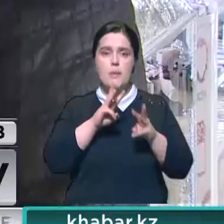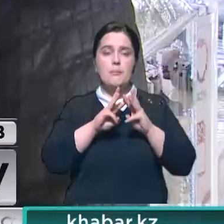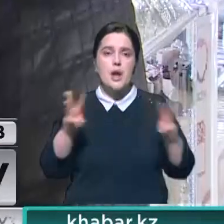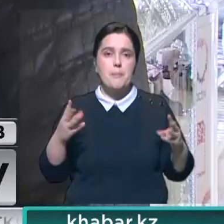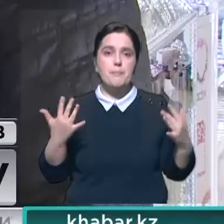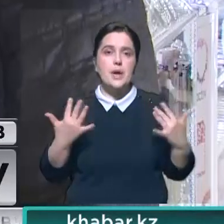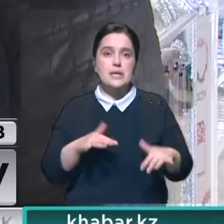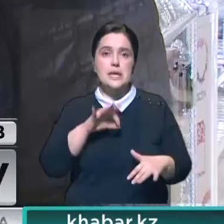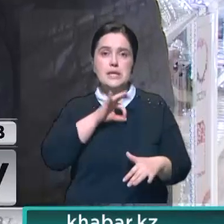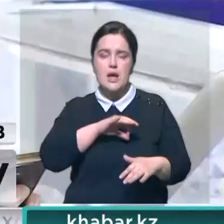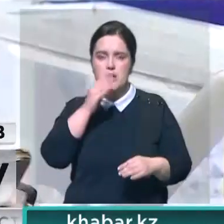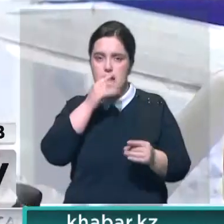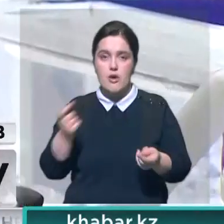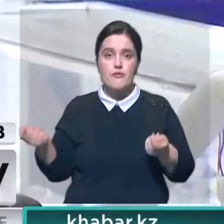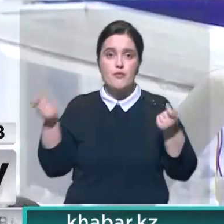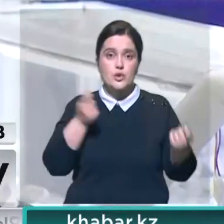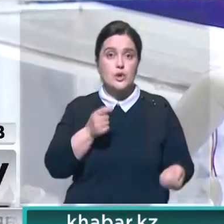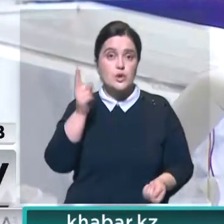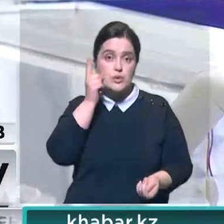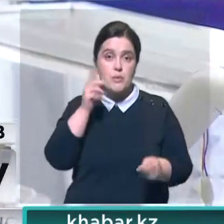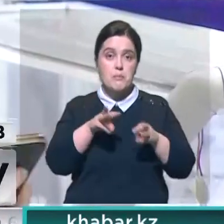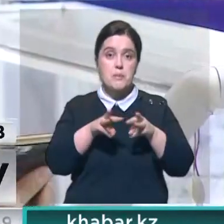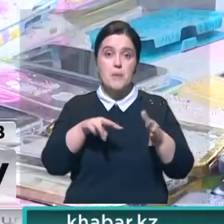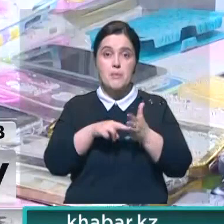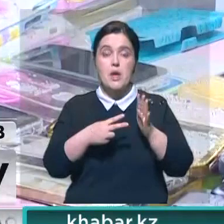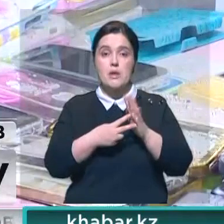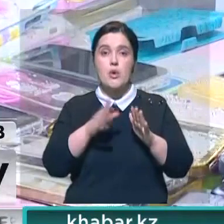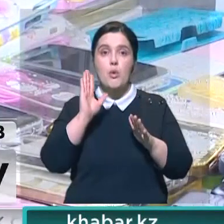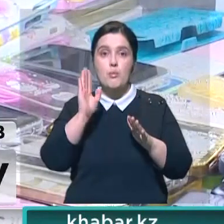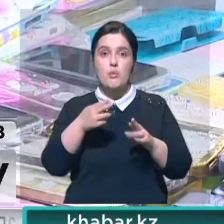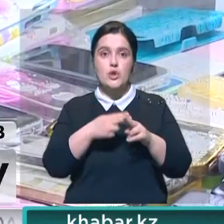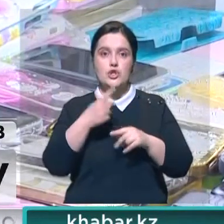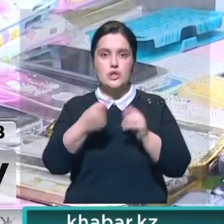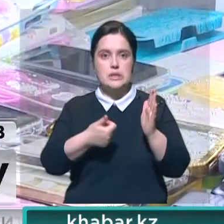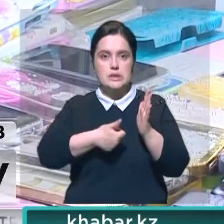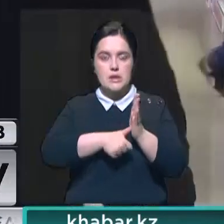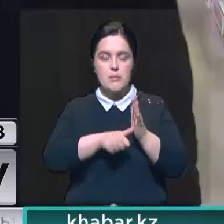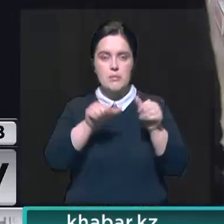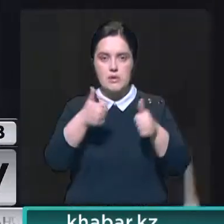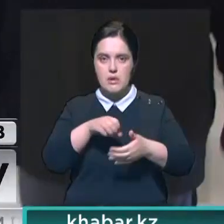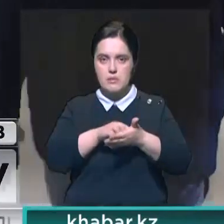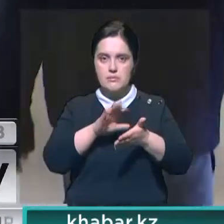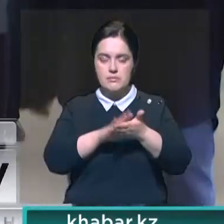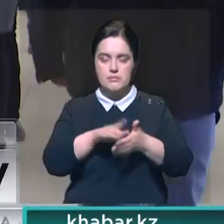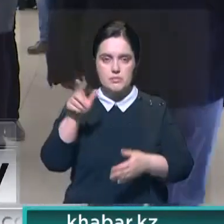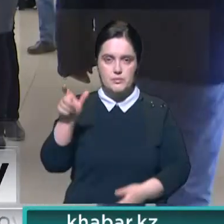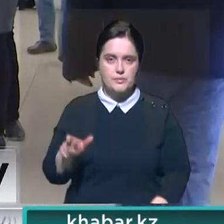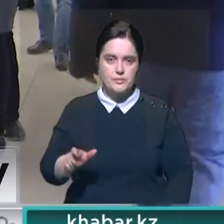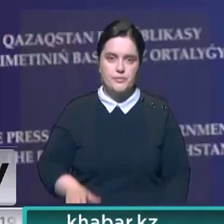потерь дохода От Серого ввоза в страну сотовых телефонов Министерство планирует применить биометрию при регистрации абонентов